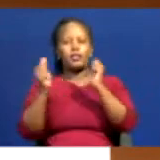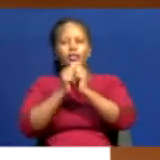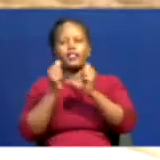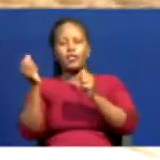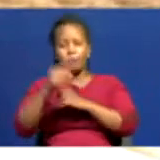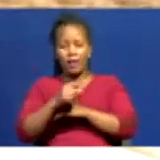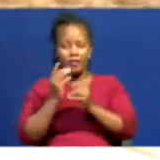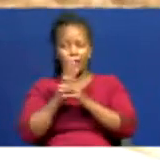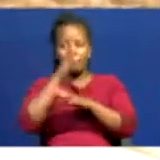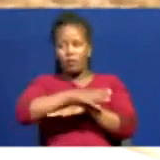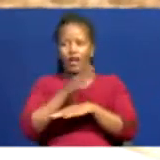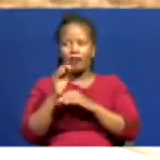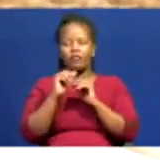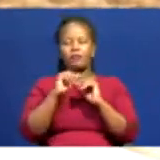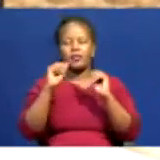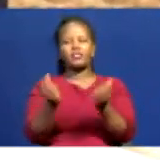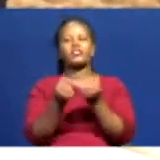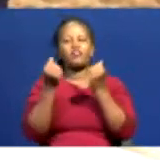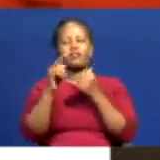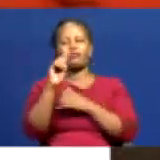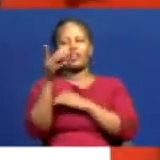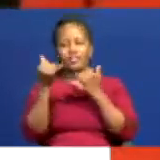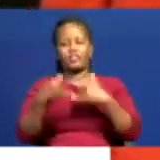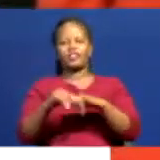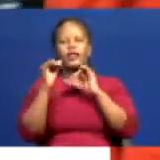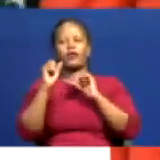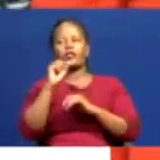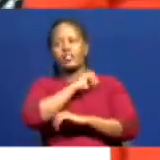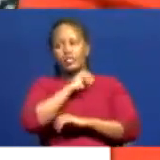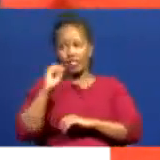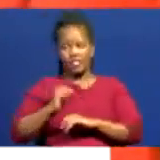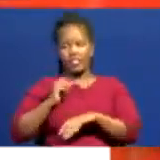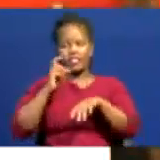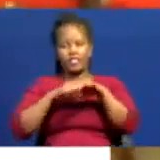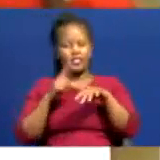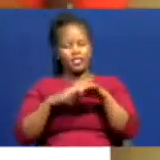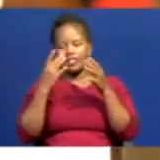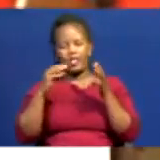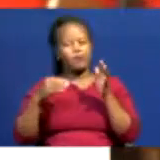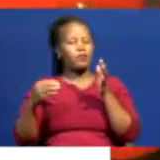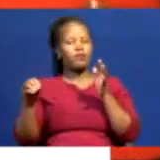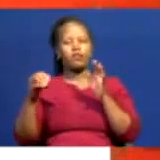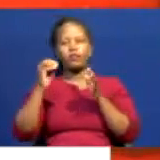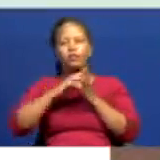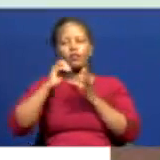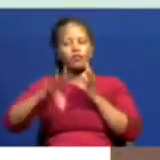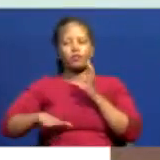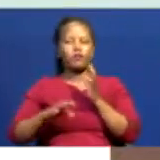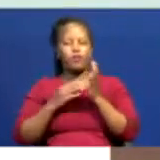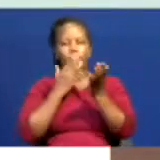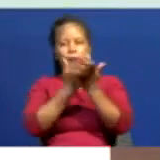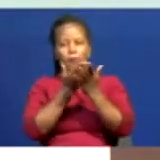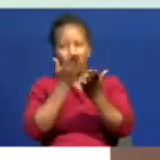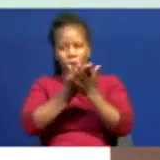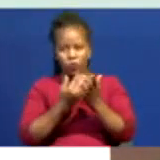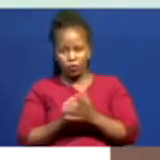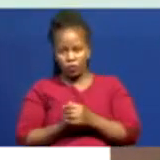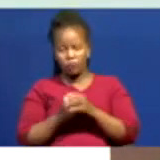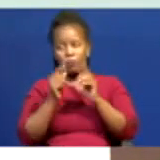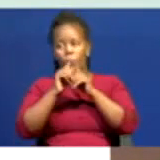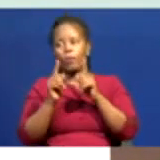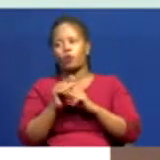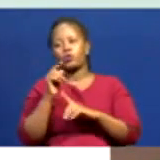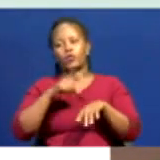ya kunusurika jaribio la kwanza pale bunge la seneti lilipotupilia mbali azma hiyo. Haya najiri huku baraza